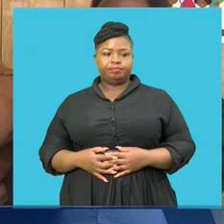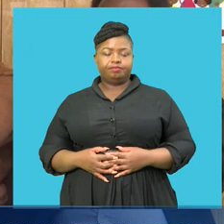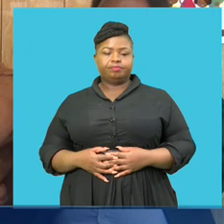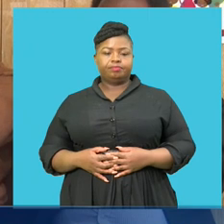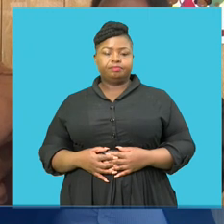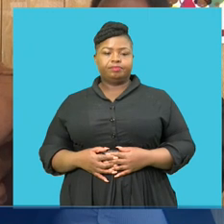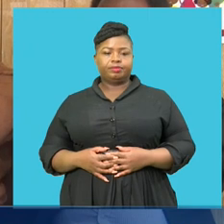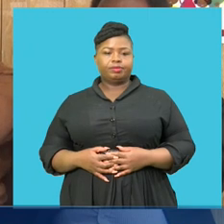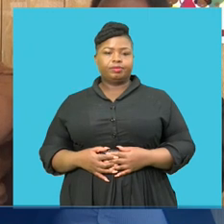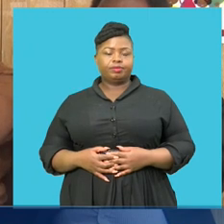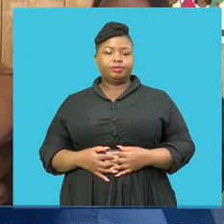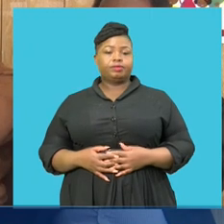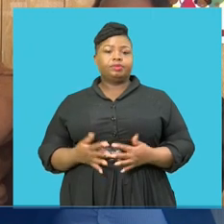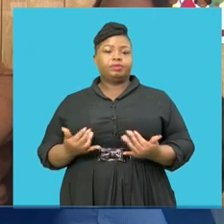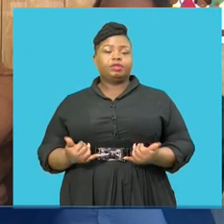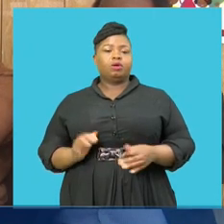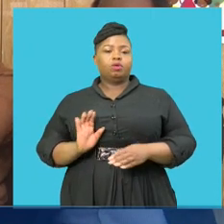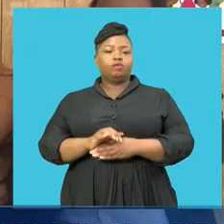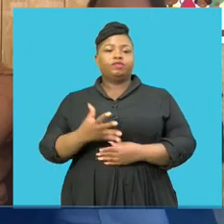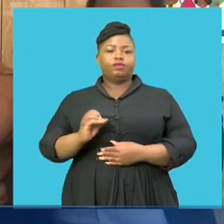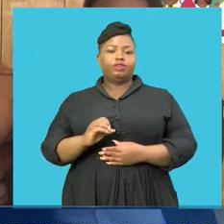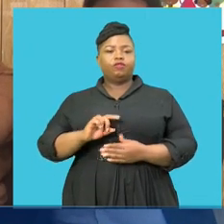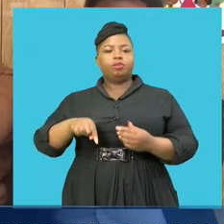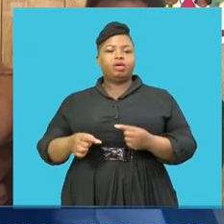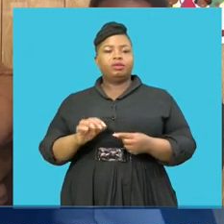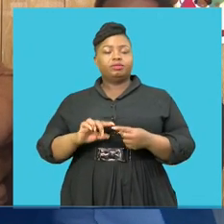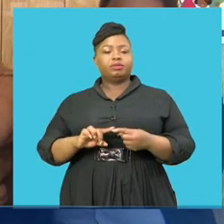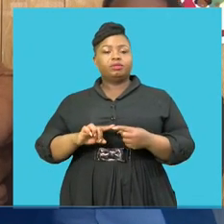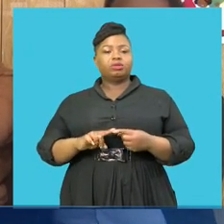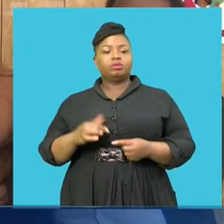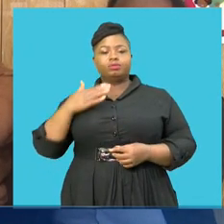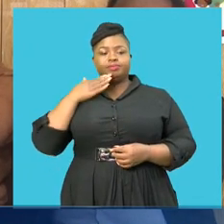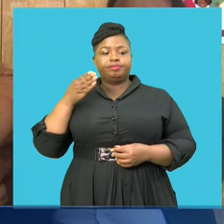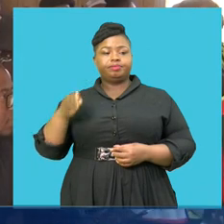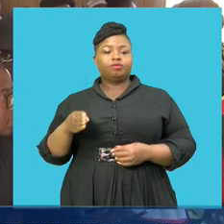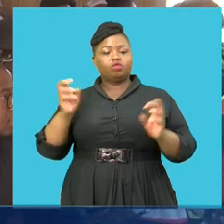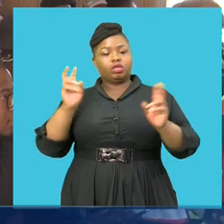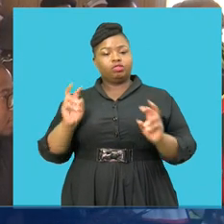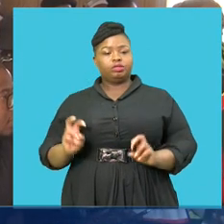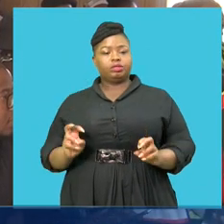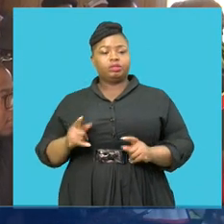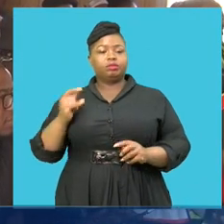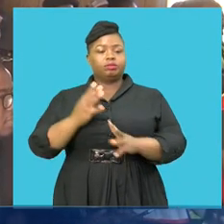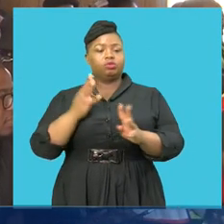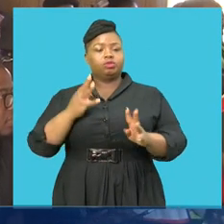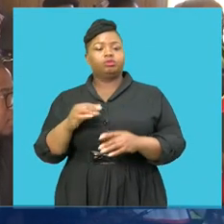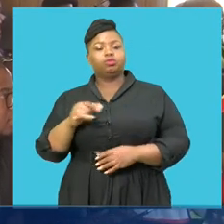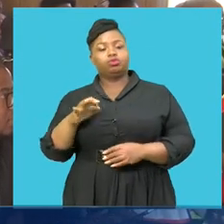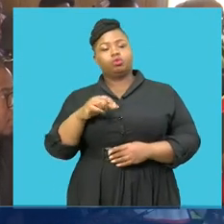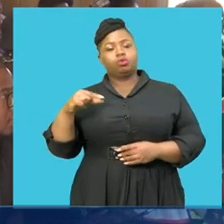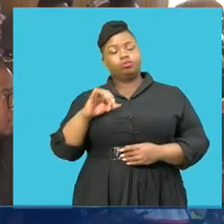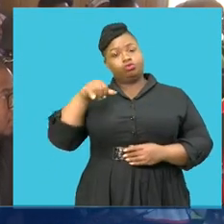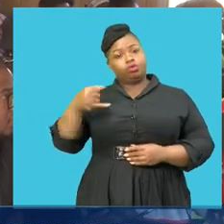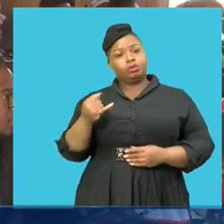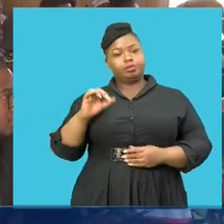Ngaphezu kwezigidi ezingamashumi amahlanu imali ebekelwe ukuqala kohlelo lokufakwa kukagesi emjondolo yaseGeorge Gok